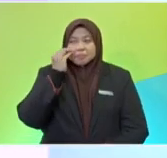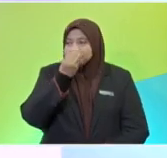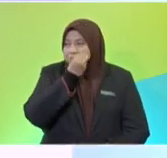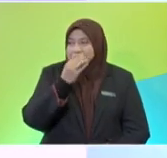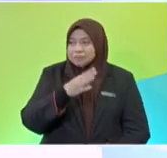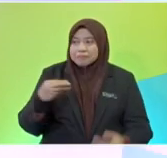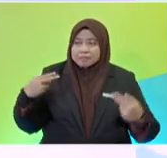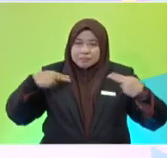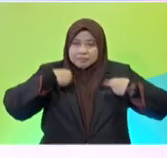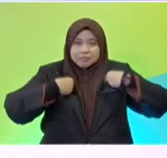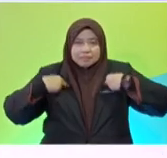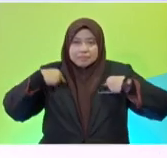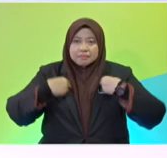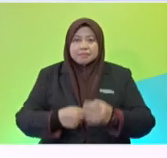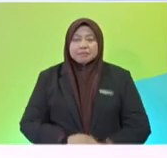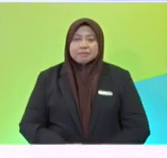rambut lagi